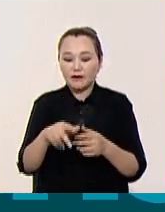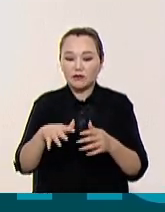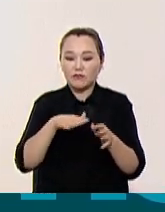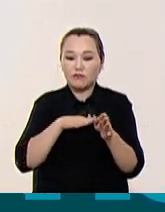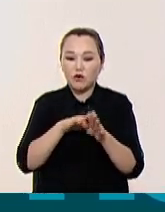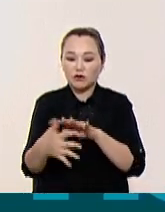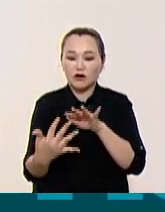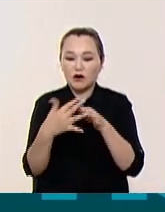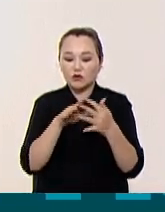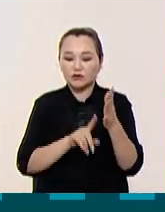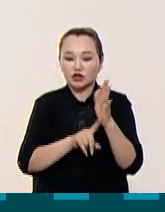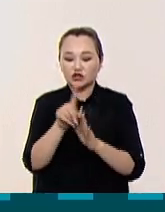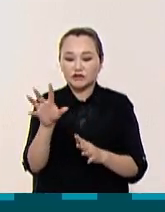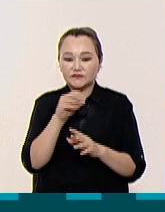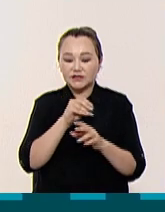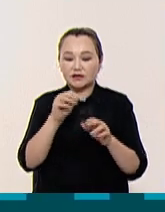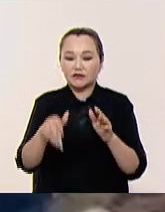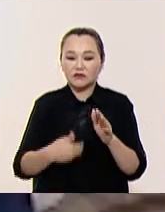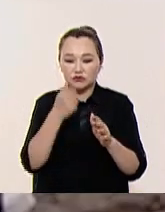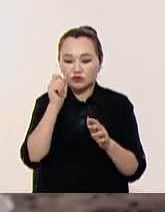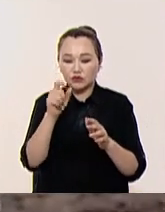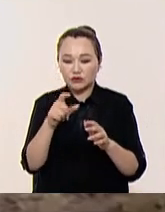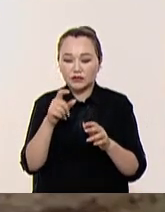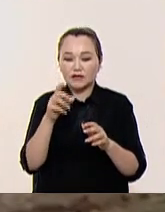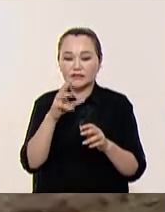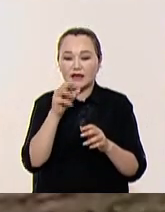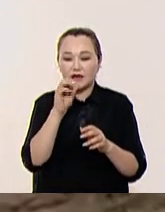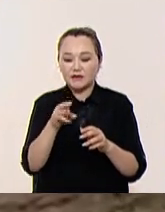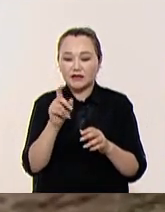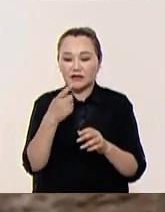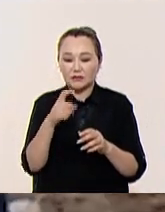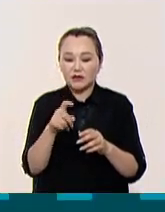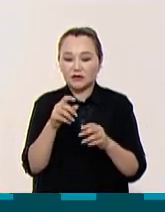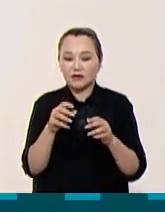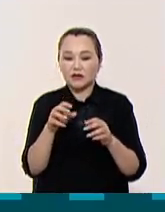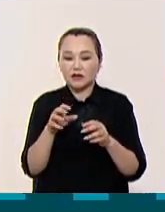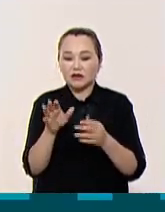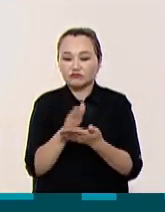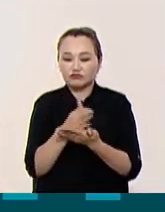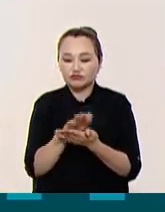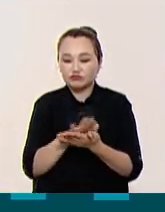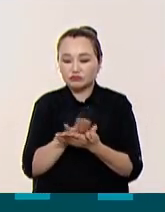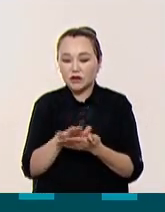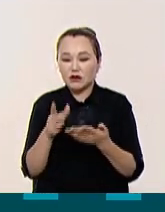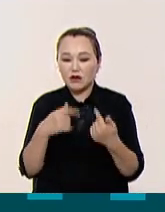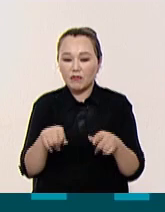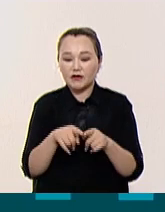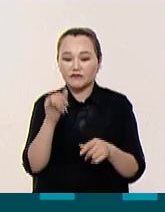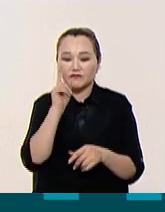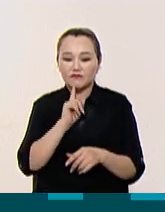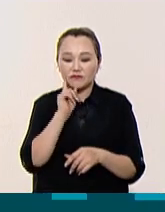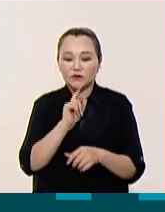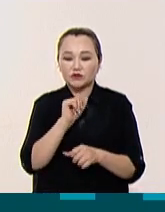алмай қалдық дейді. Сөздерінше, қазып алған алтынды цианид химикатымен топырақтан тазартады екен. Қазір компания жұмысын